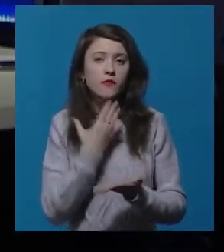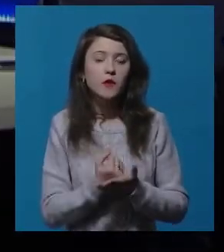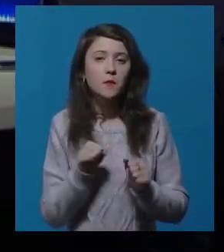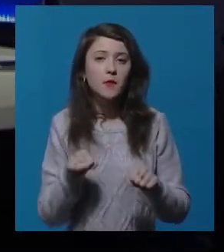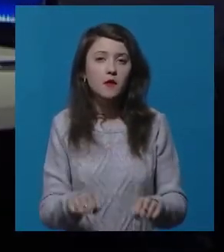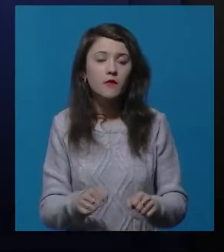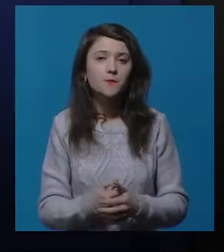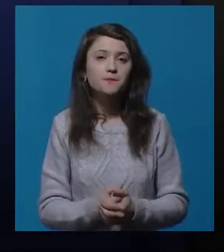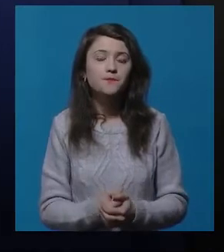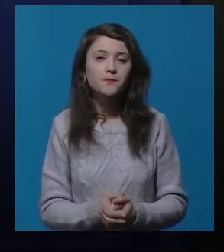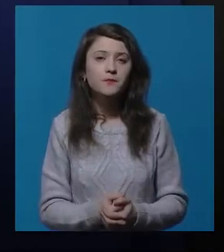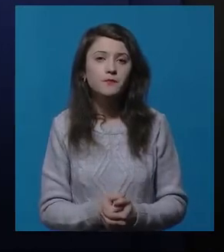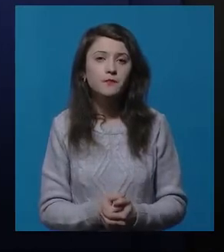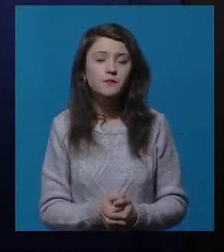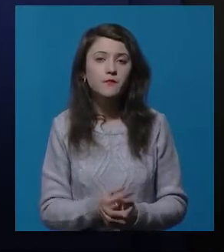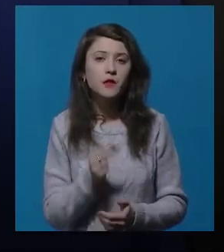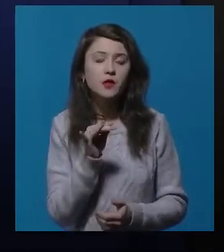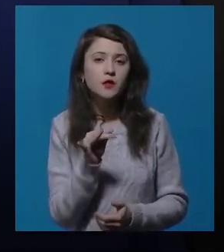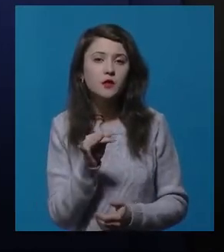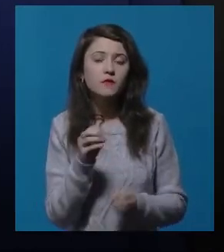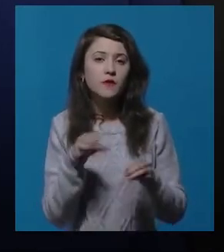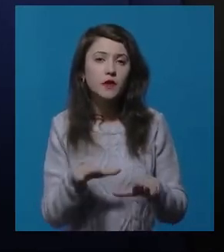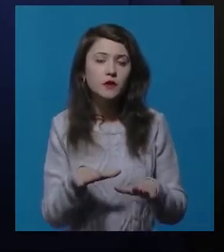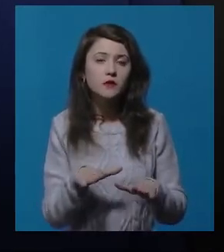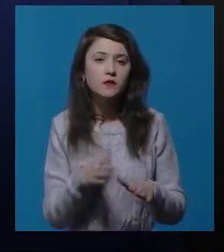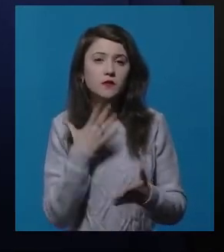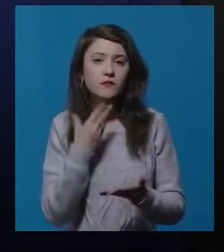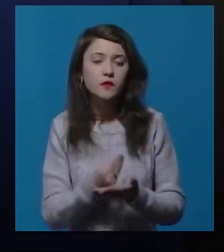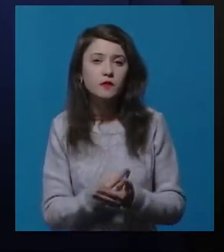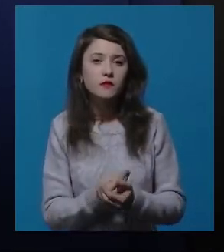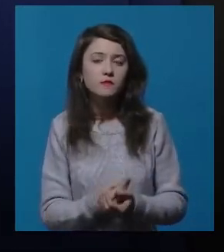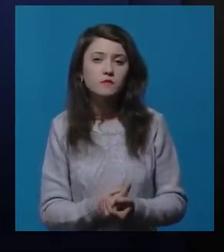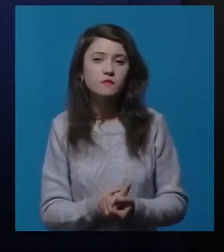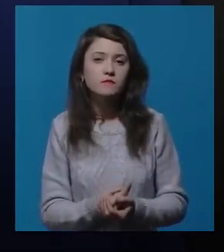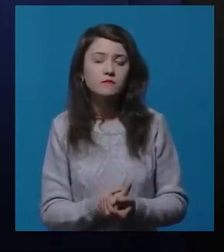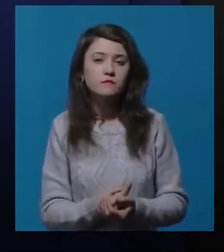і чи визнати свої там